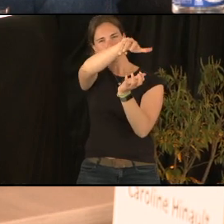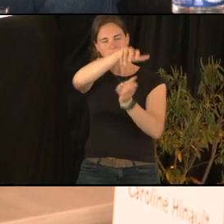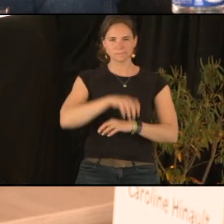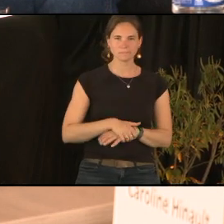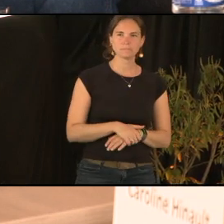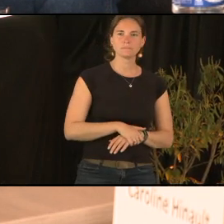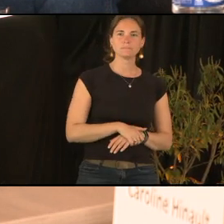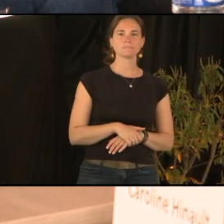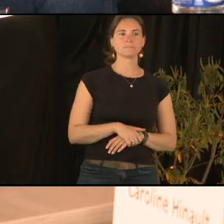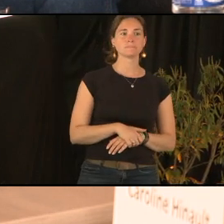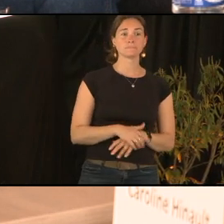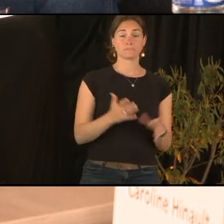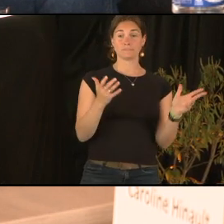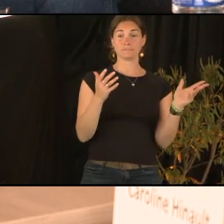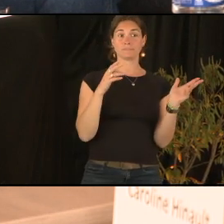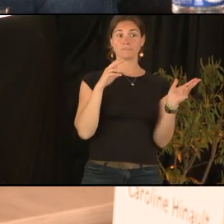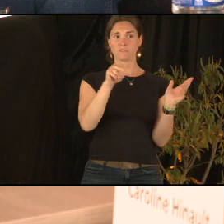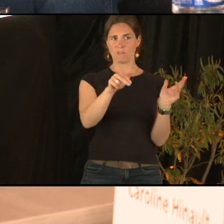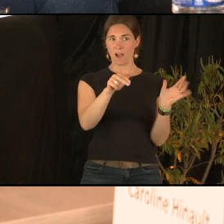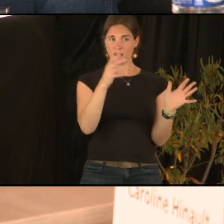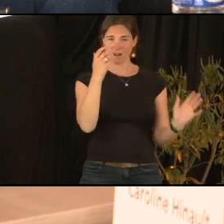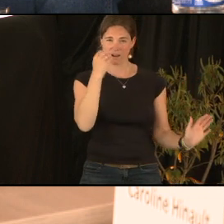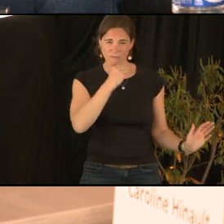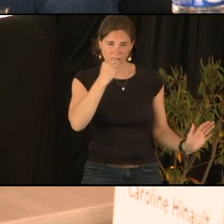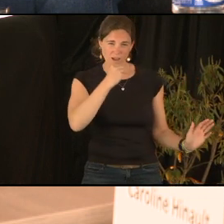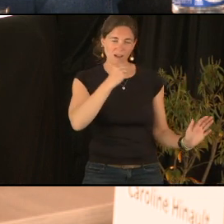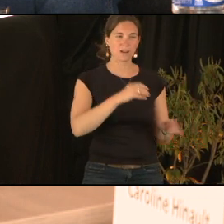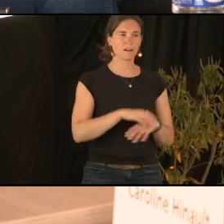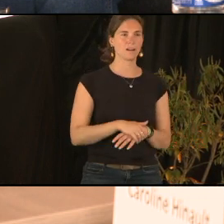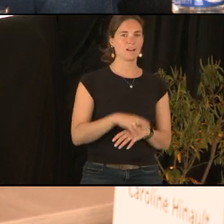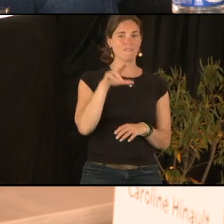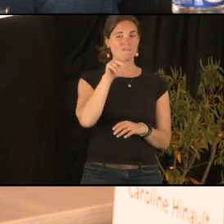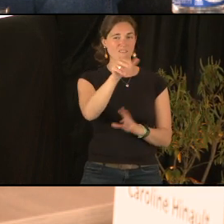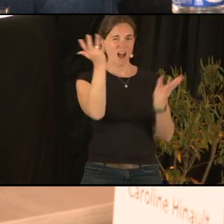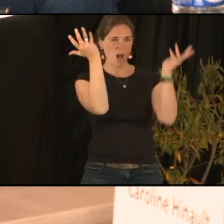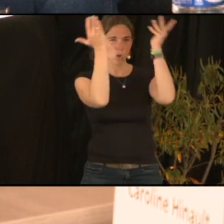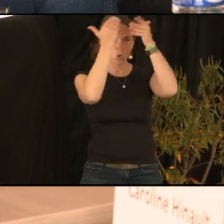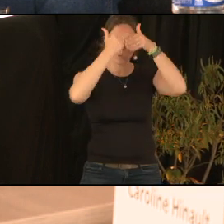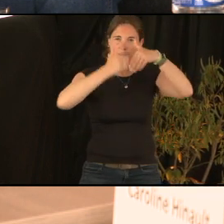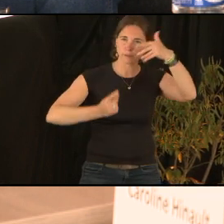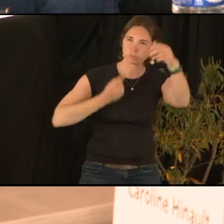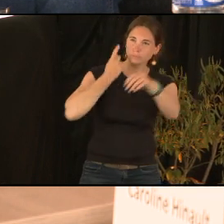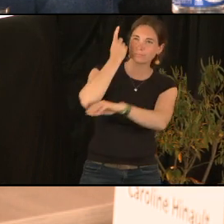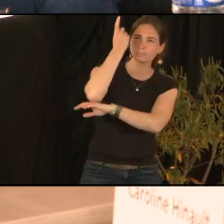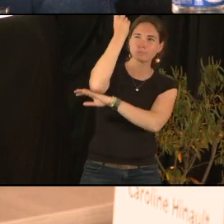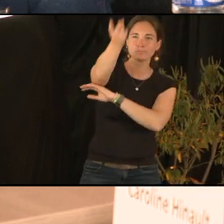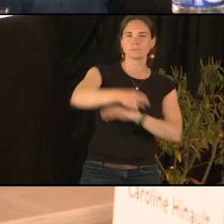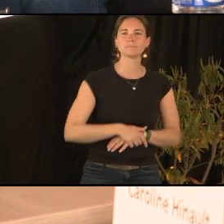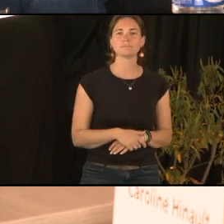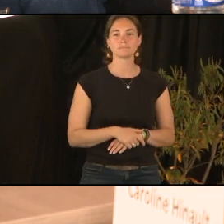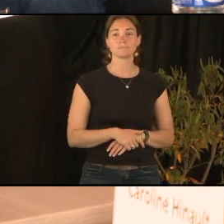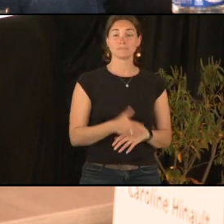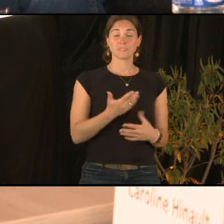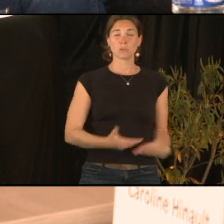et on va arriver dans l'hiver et dans la nuit sans fin et les